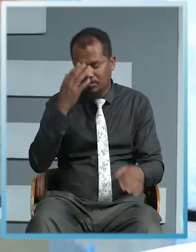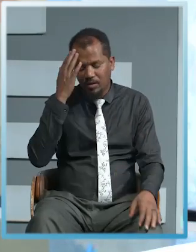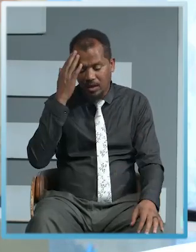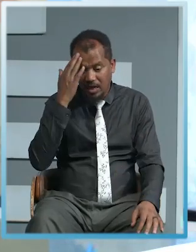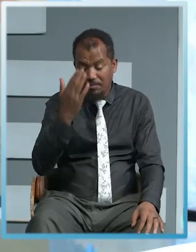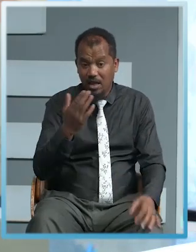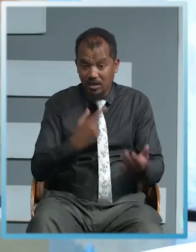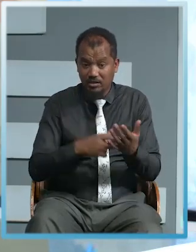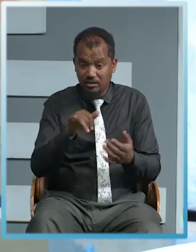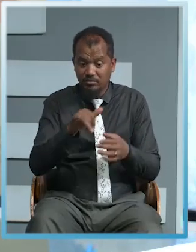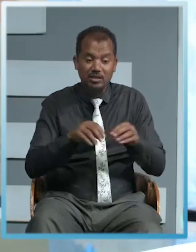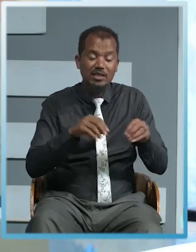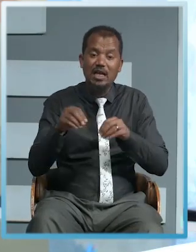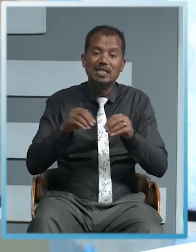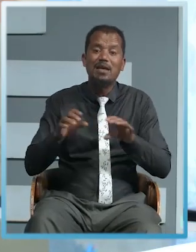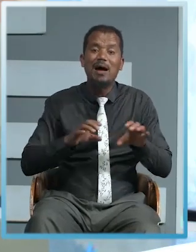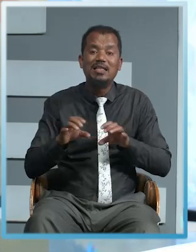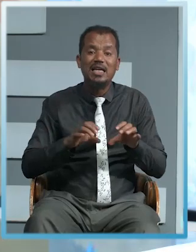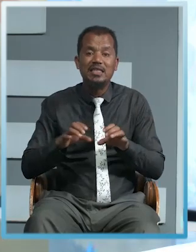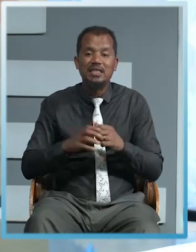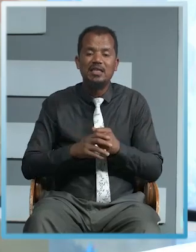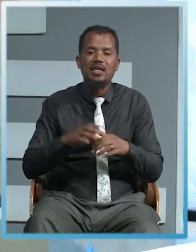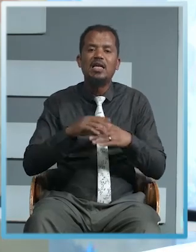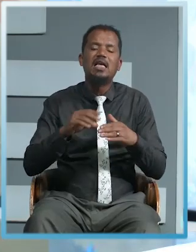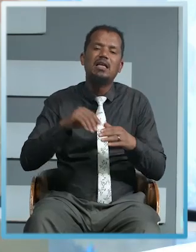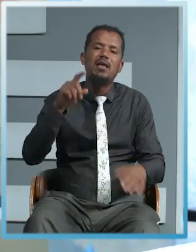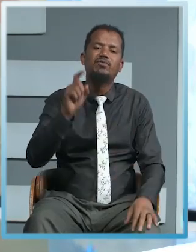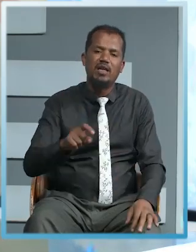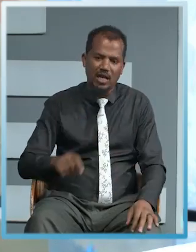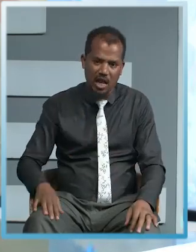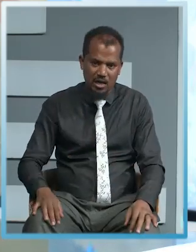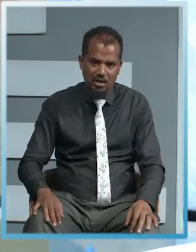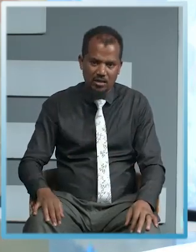تاکیو لندی عینا تنکس کاسی مادرگ گنزبی اسپلگال